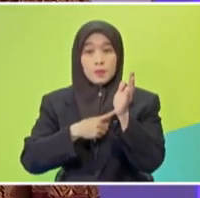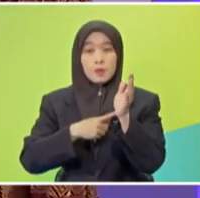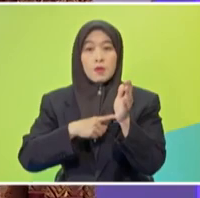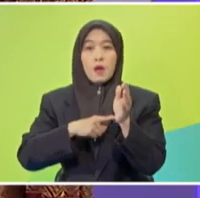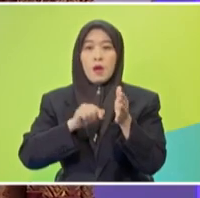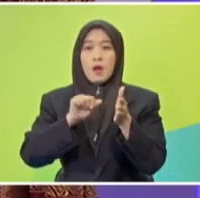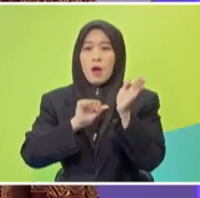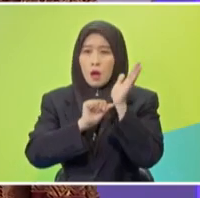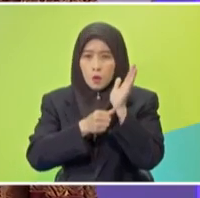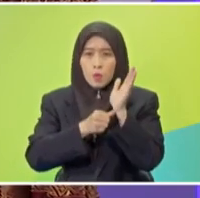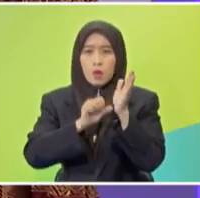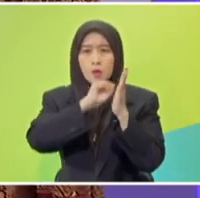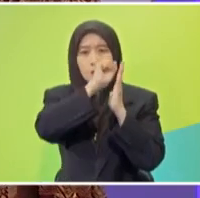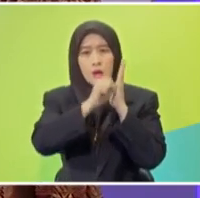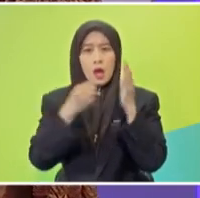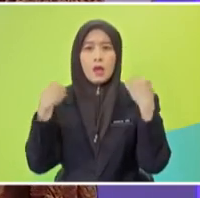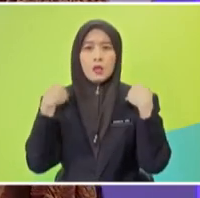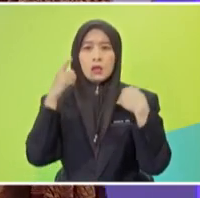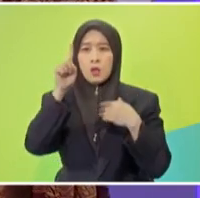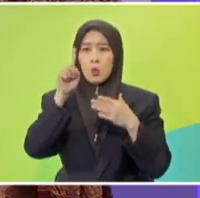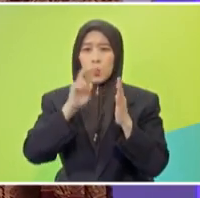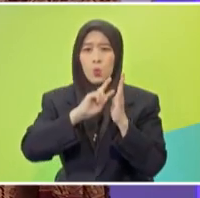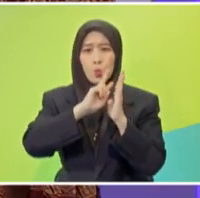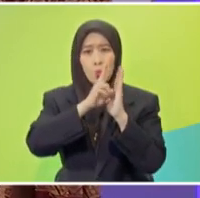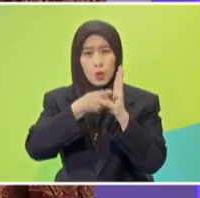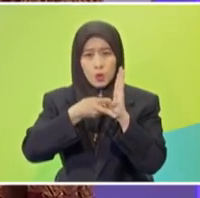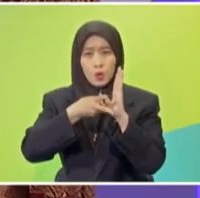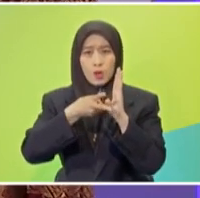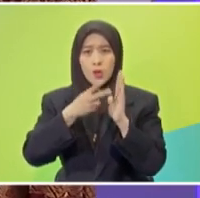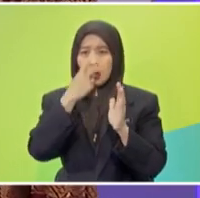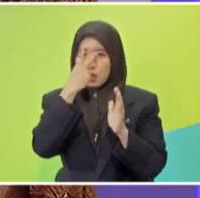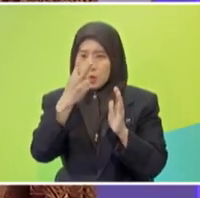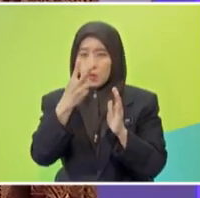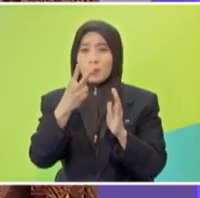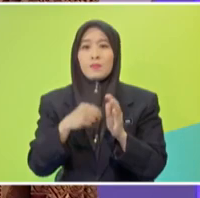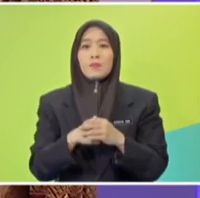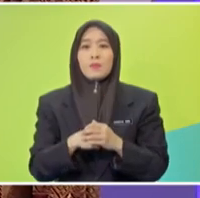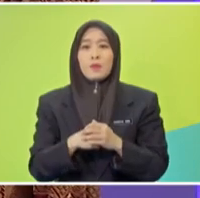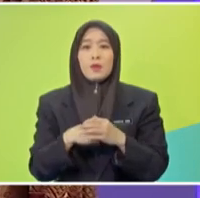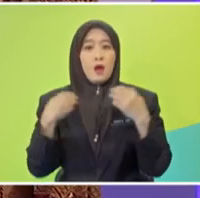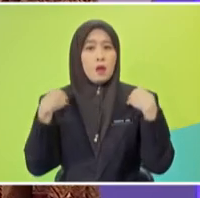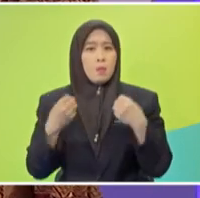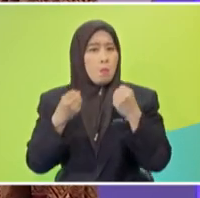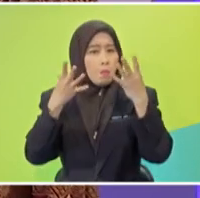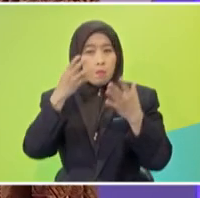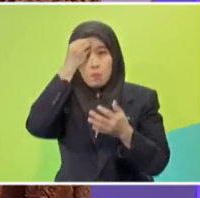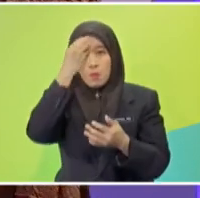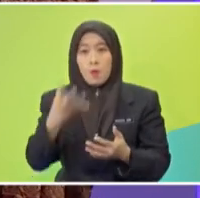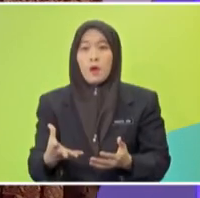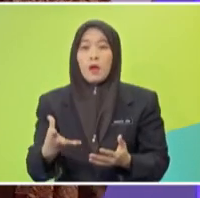tadi ada sebuah video kalau kamu dapat lihat betul-betul biru tadi itu ada banyak maklumat